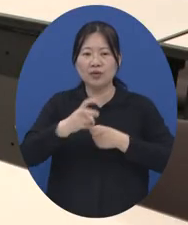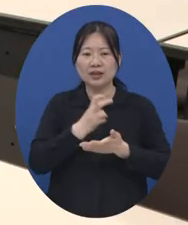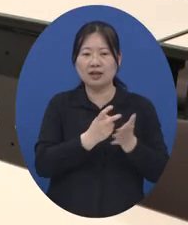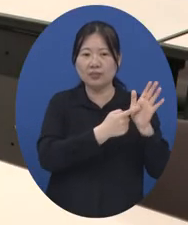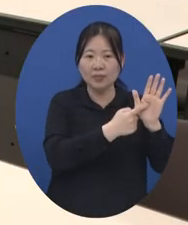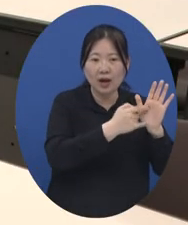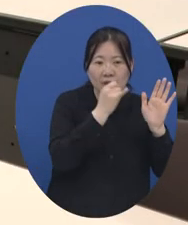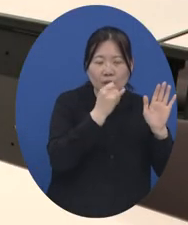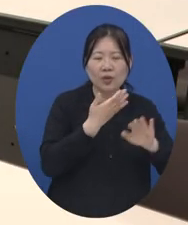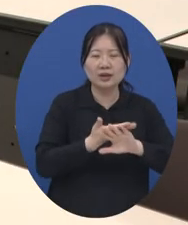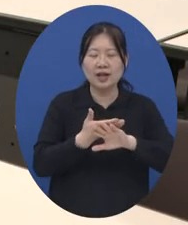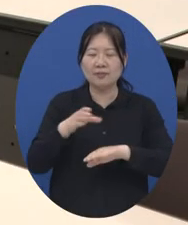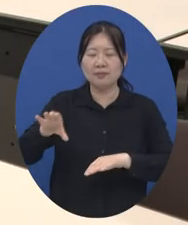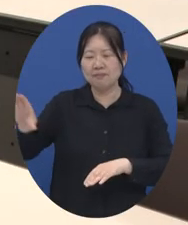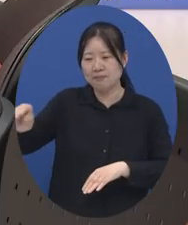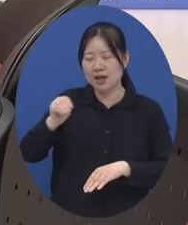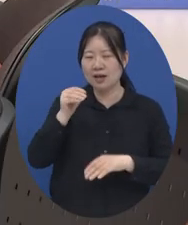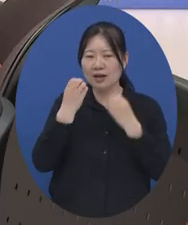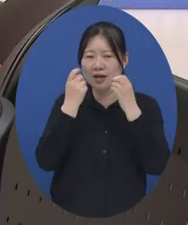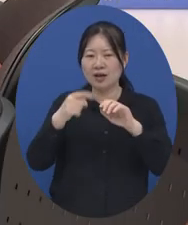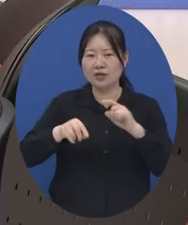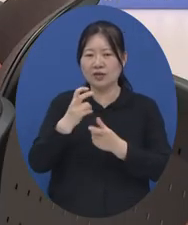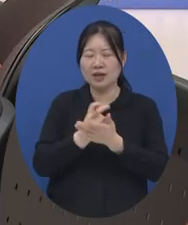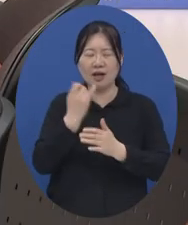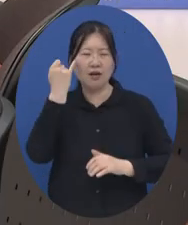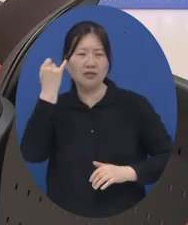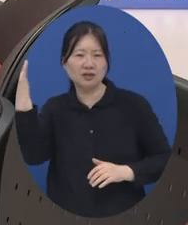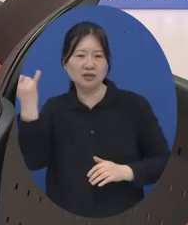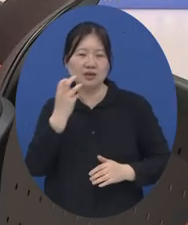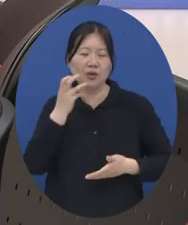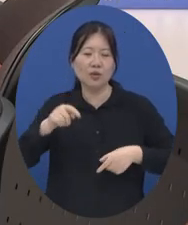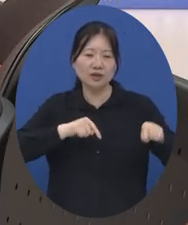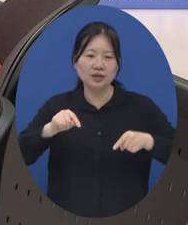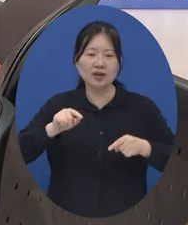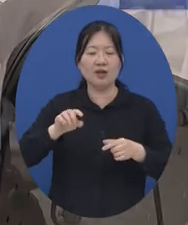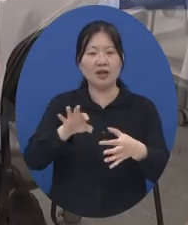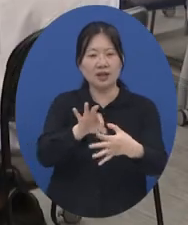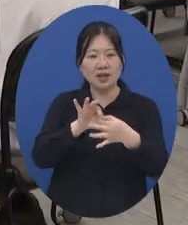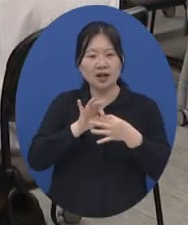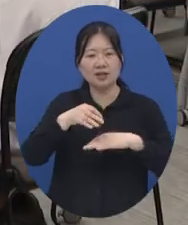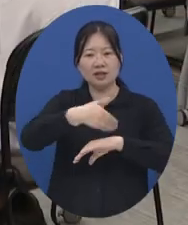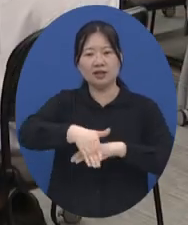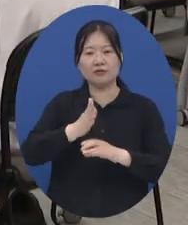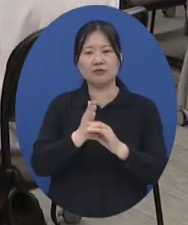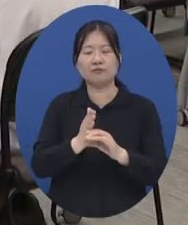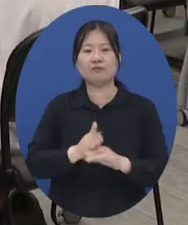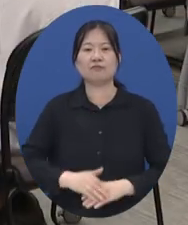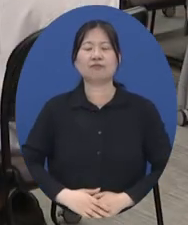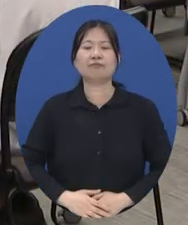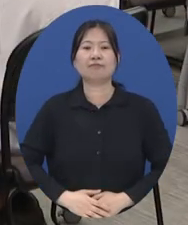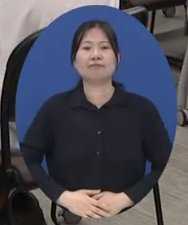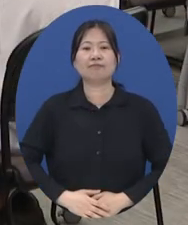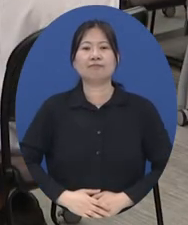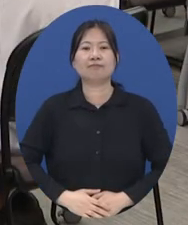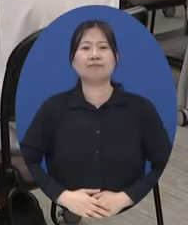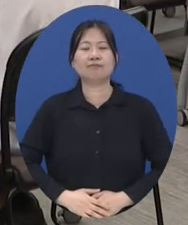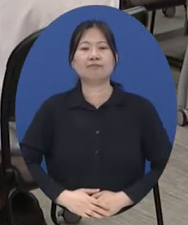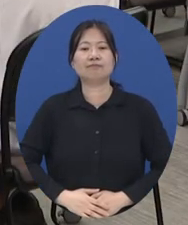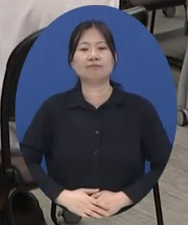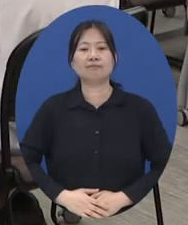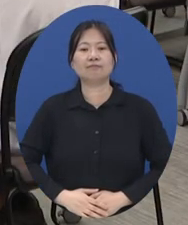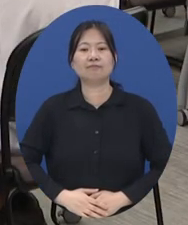다른 세션의 벤치마킹을 통한 신규 정책과 아이디어를 도정에 반영할 계획입니다. 경기 CCTV 최창순입니다.